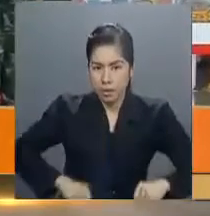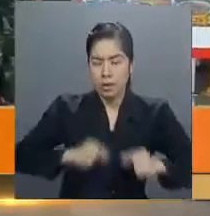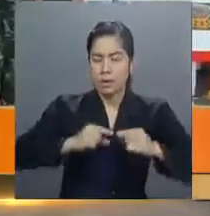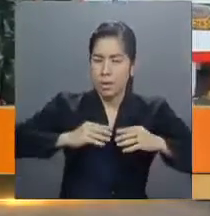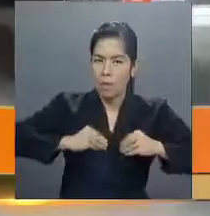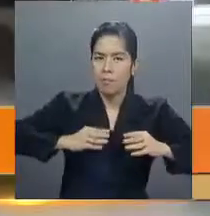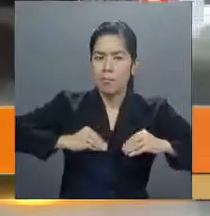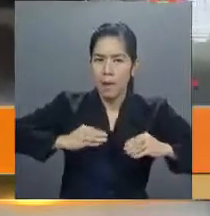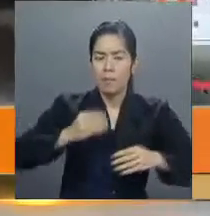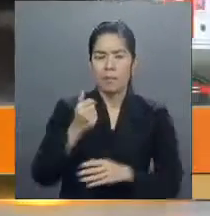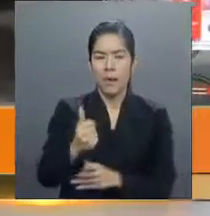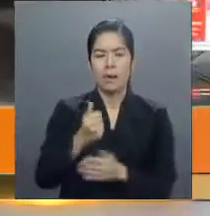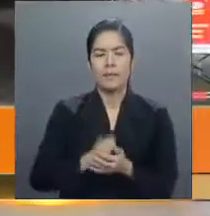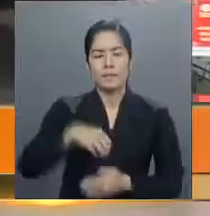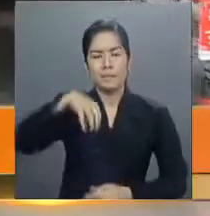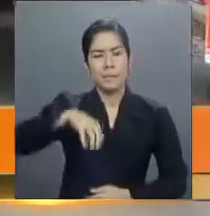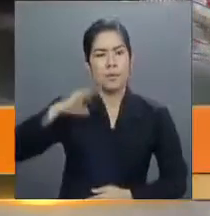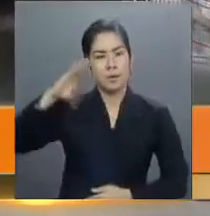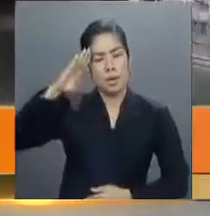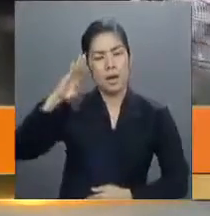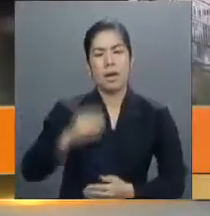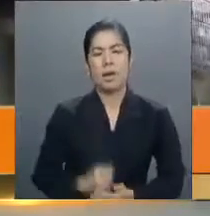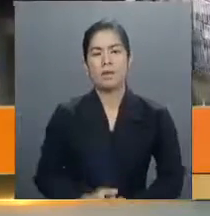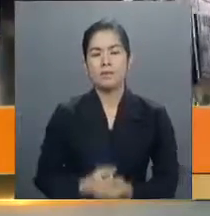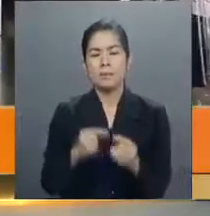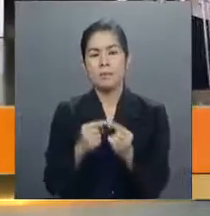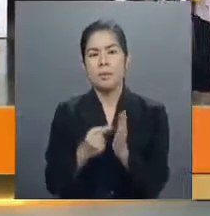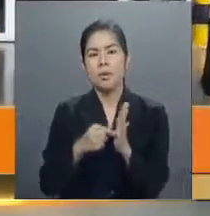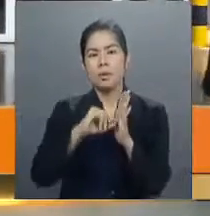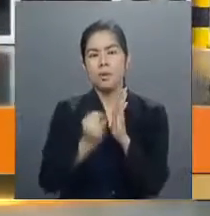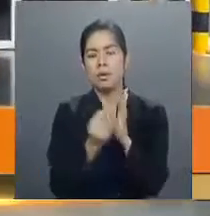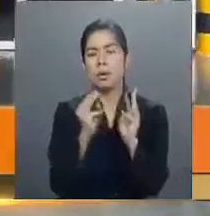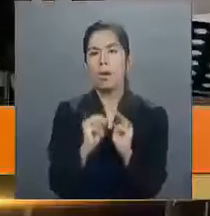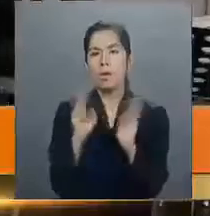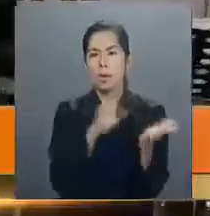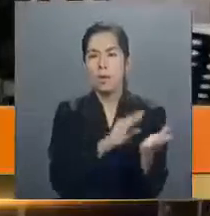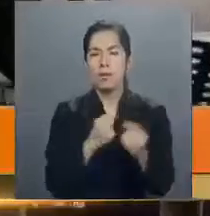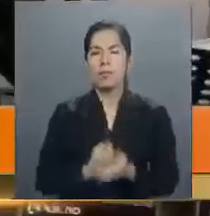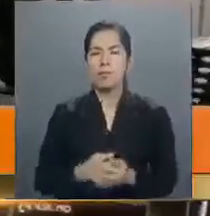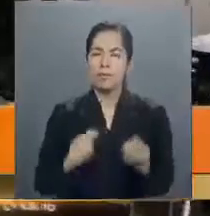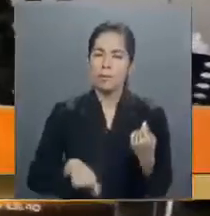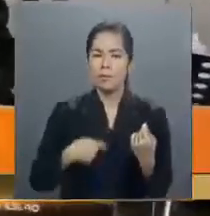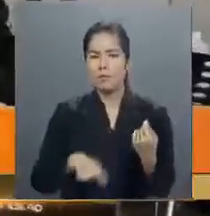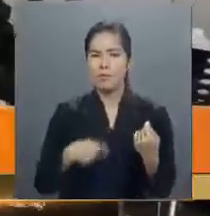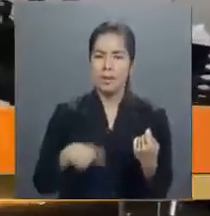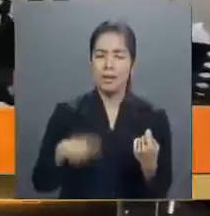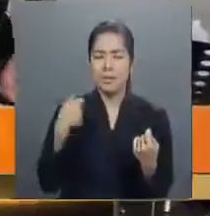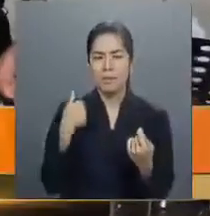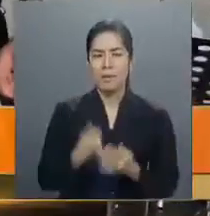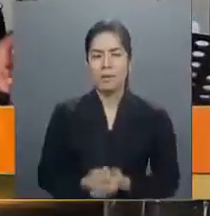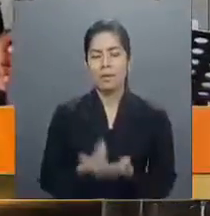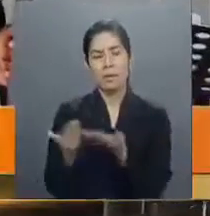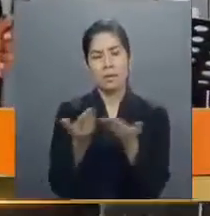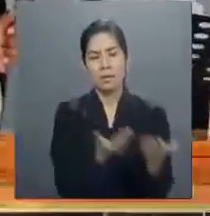ที่210จังหวัดนครพนมแสดงดนตรีหน้าห้างสรรพสินค้าพร้อมกับเชิญชวนประชาชนออกไปลงเสียงประชาม